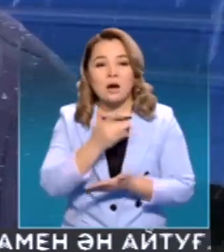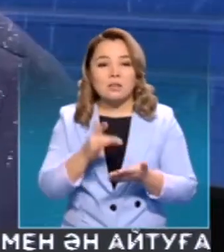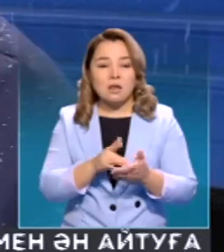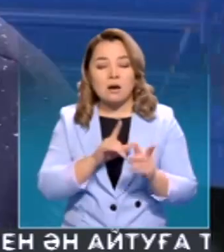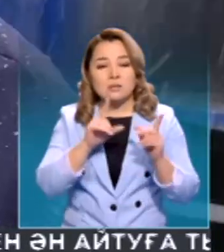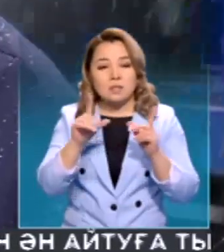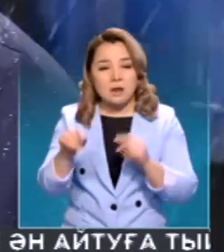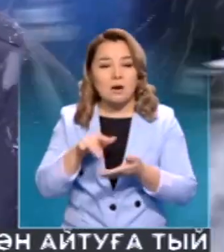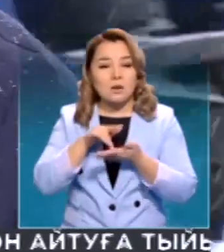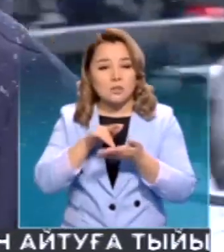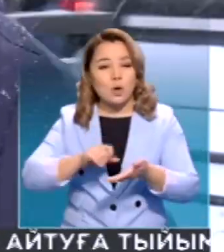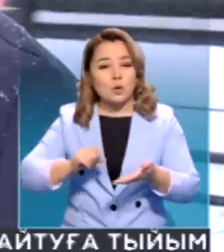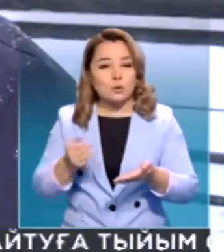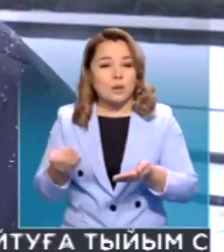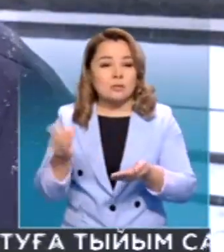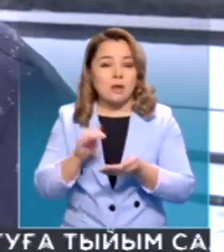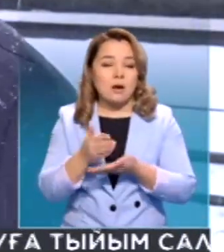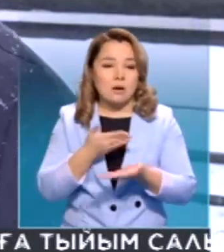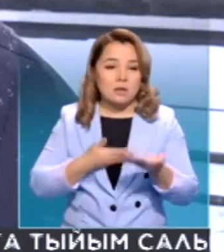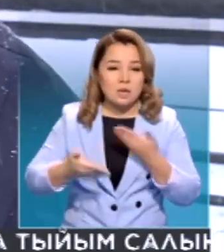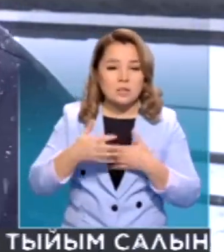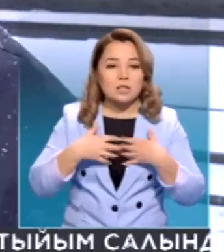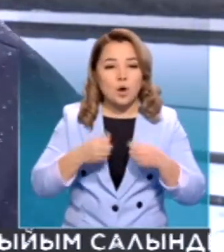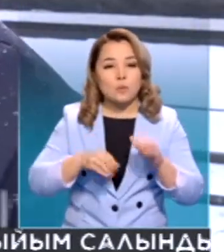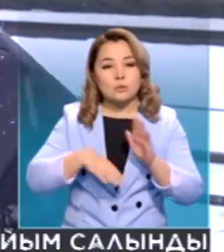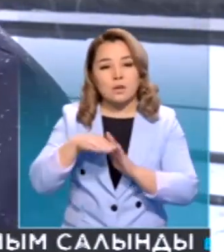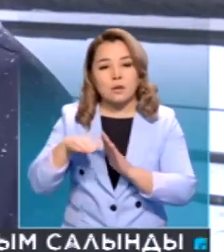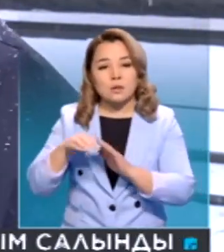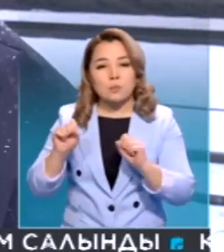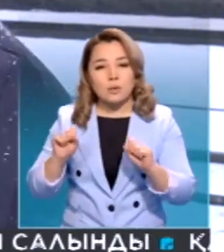аралап, құрбы-құрдастарымен танысып, денсаулығын нығайта алады.